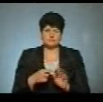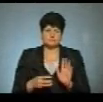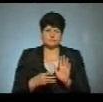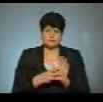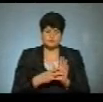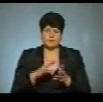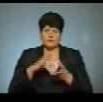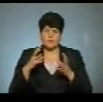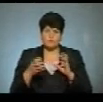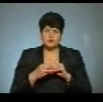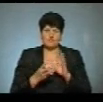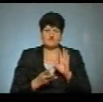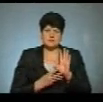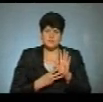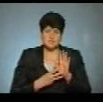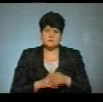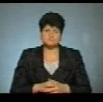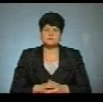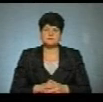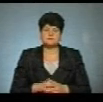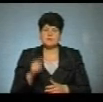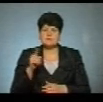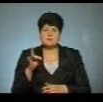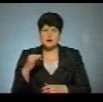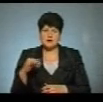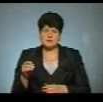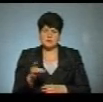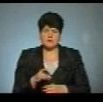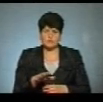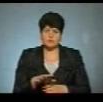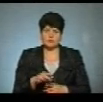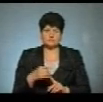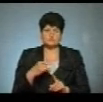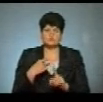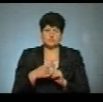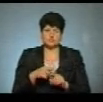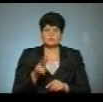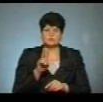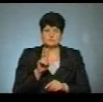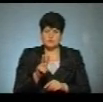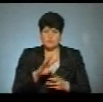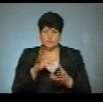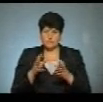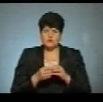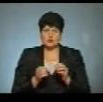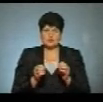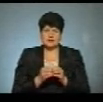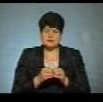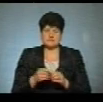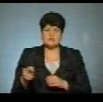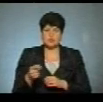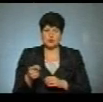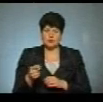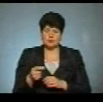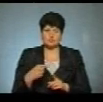випадків і всього 18, в Збаразькому районі на 2 випадки всього 10, в Тернопільському